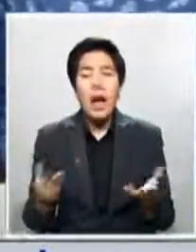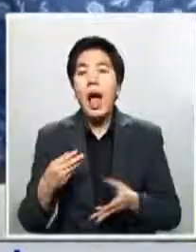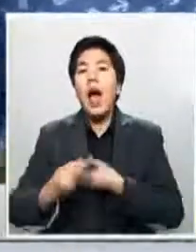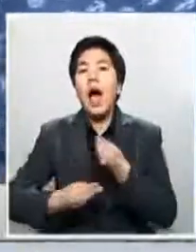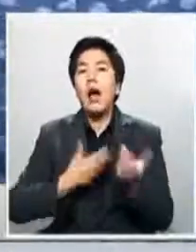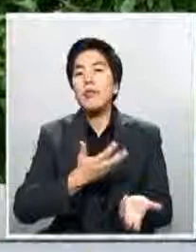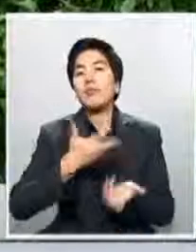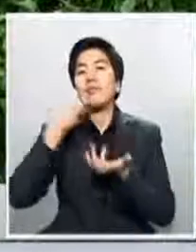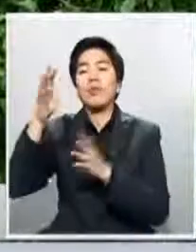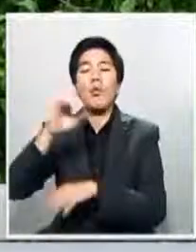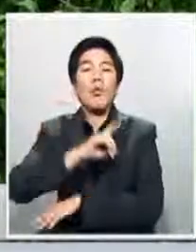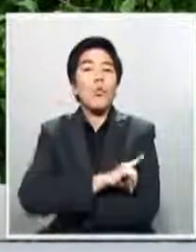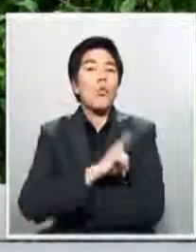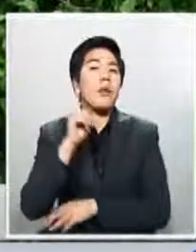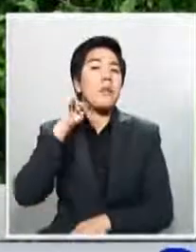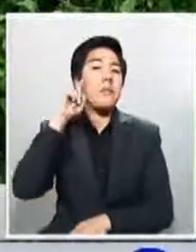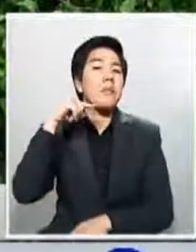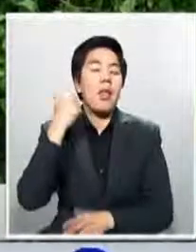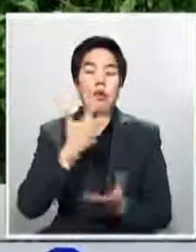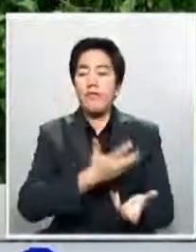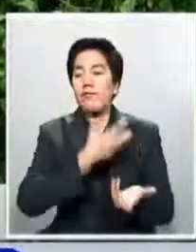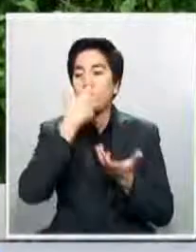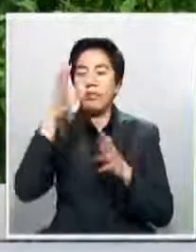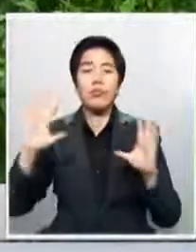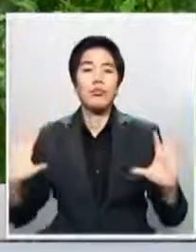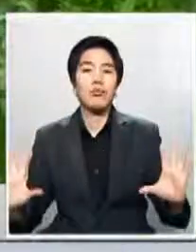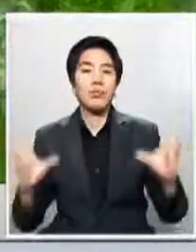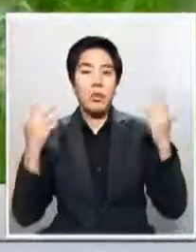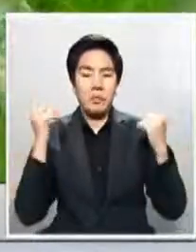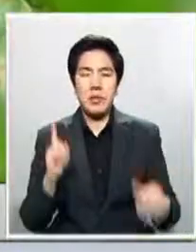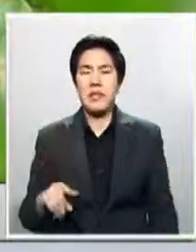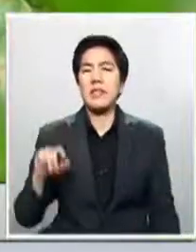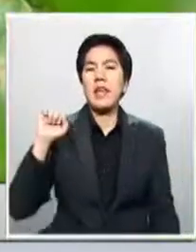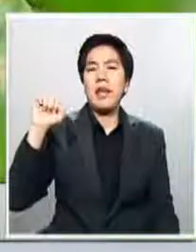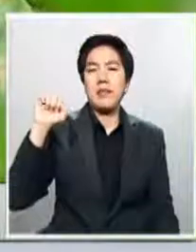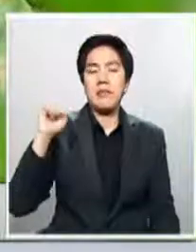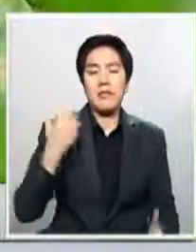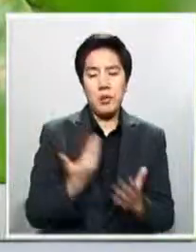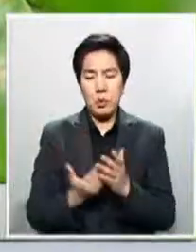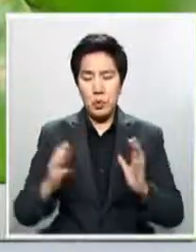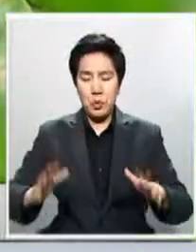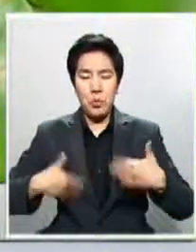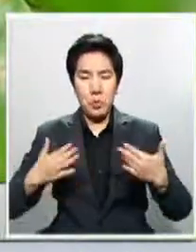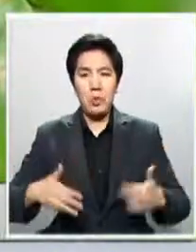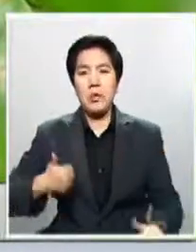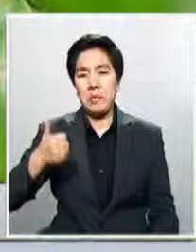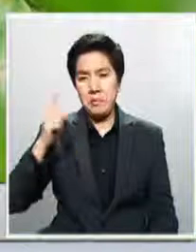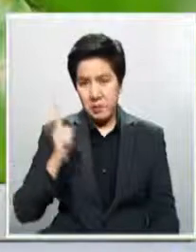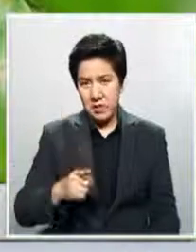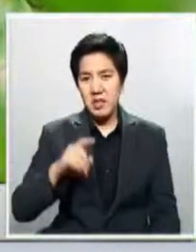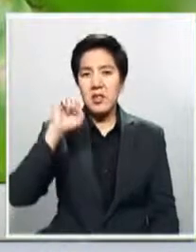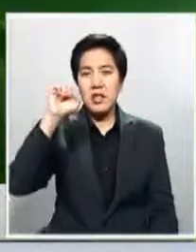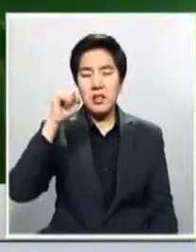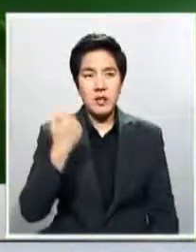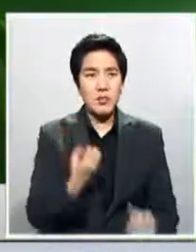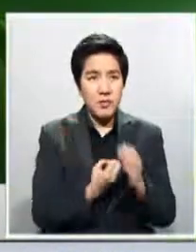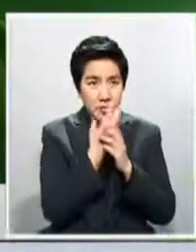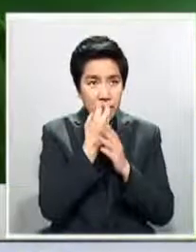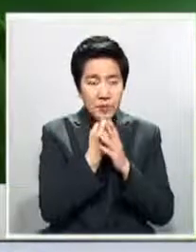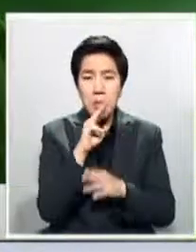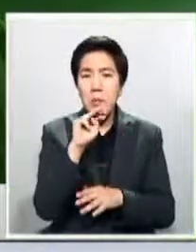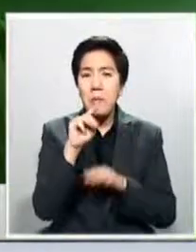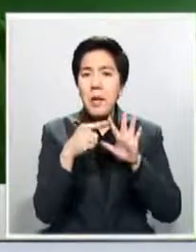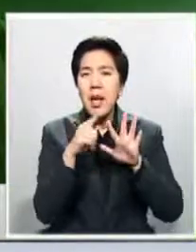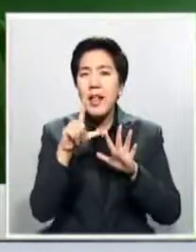วันแม่หมดแล้วครับ วันแม่ฟันไปกี่หมื่น แสนนะครับ เป็นแสน เป็นแสนเลยเหรอ โอ ้เฉพาะวันแม่นะ ครับ พี่ปลูกมะลิเยอะมากเลยอ่ะกี่